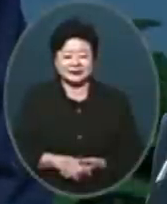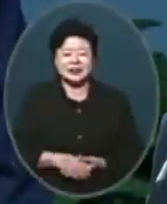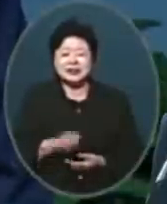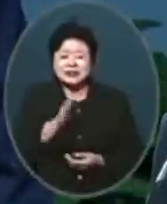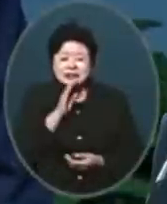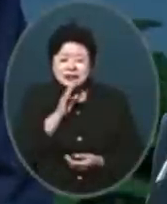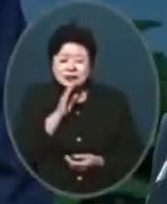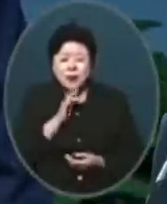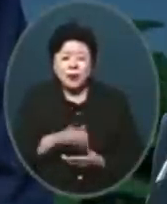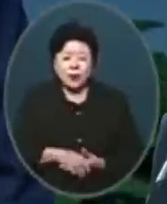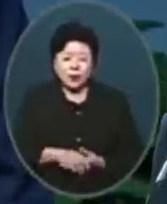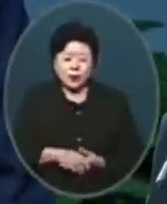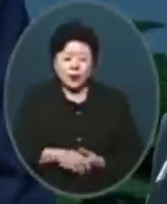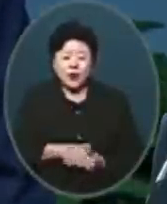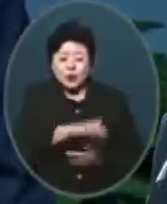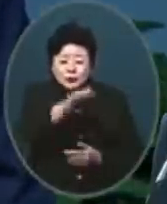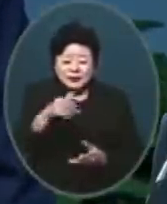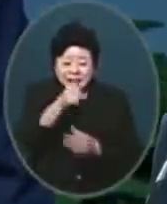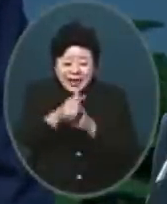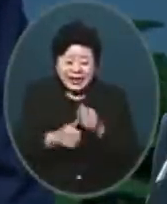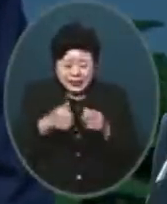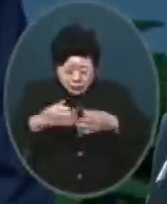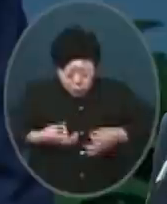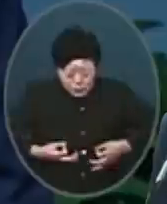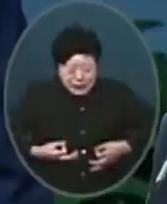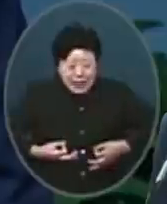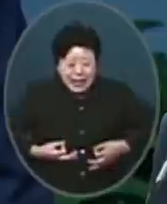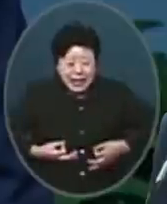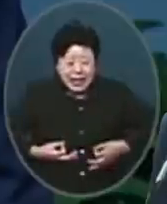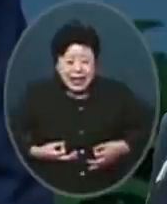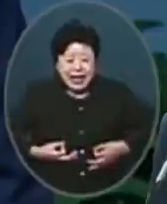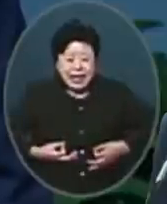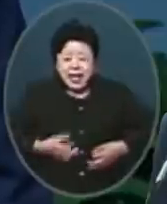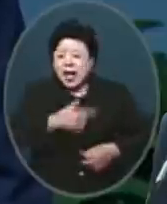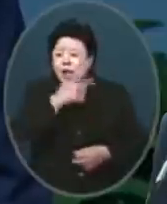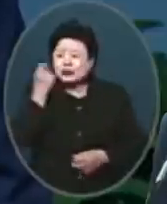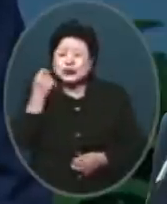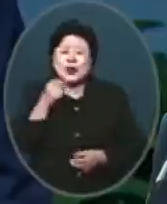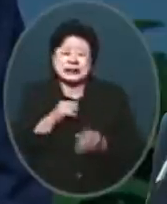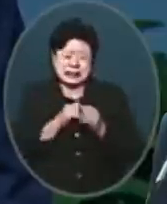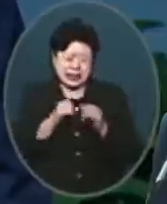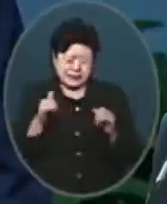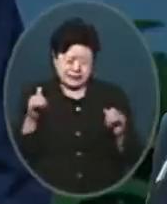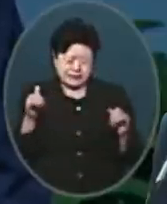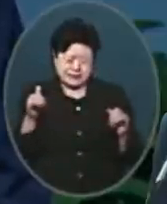실제로 우리는 하나님 보시기에 굉장히 귀중한 존재인 것입니다.